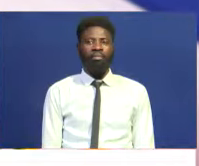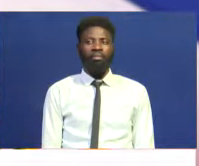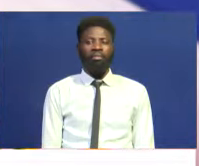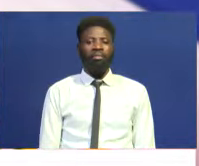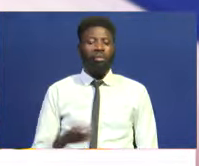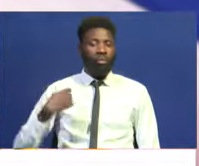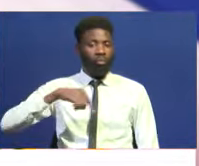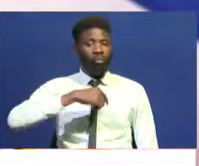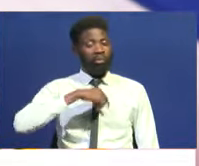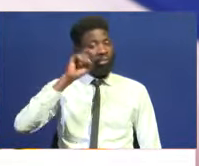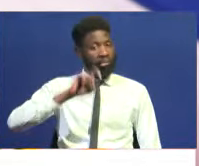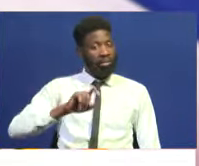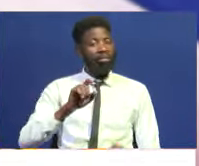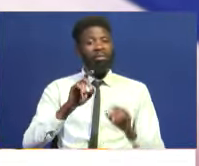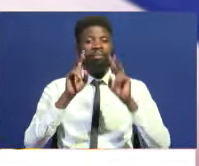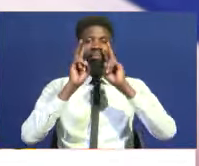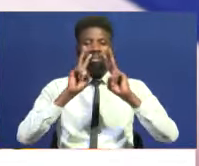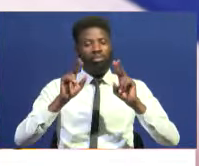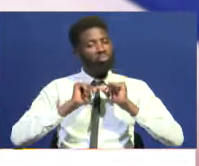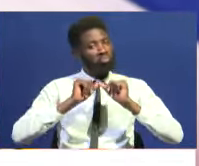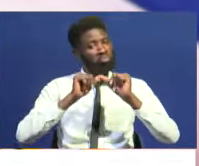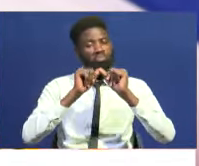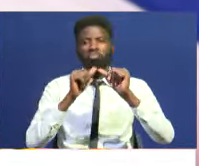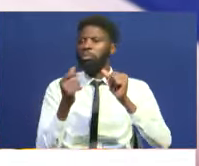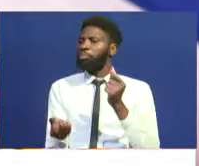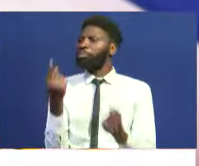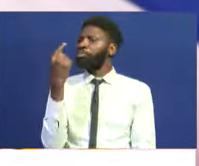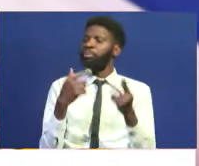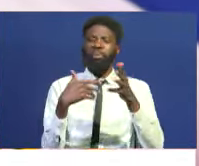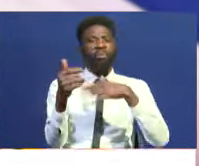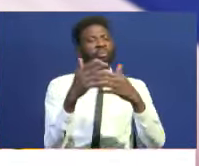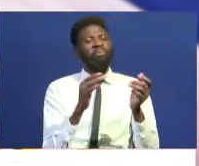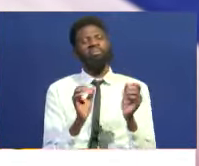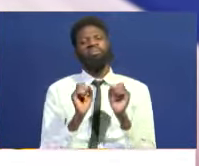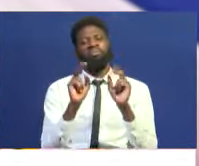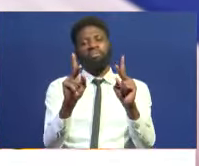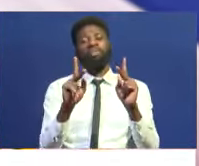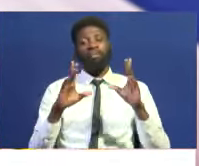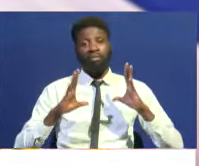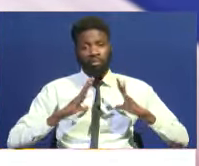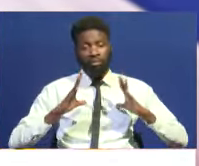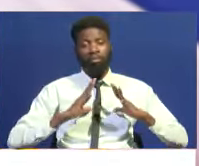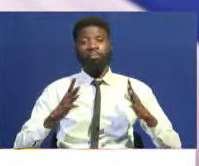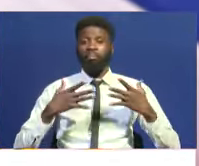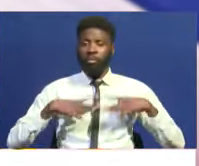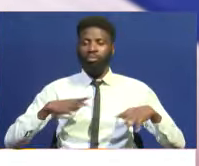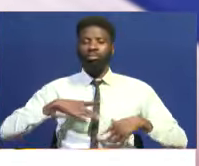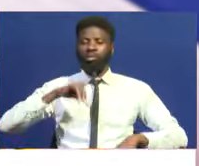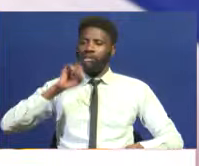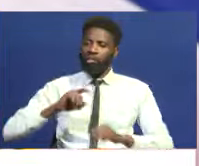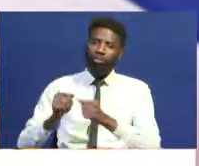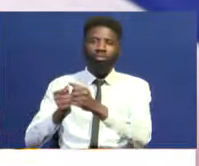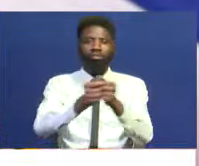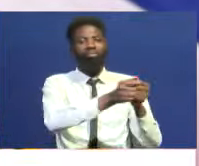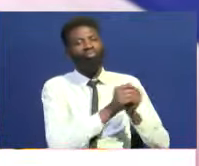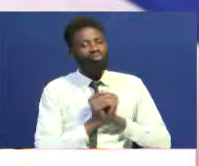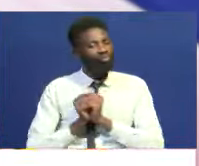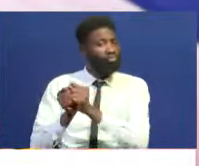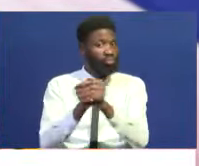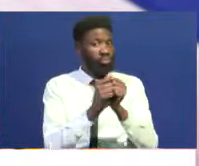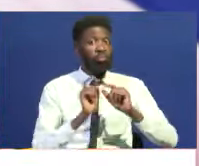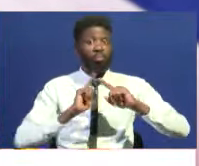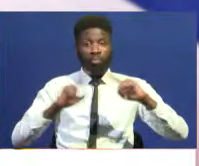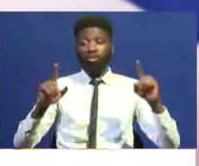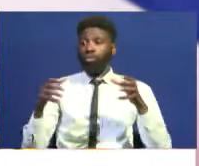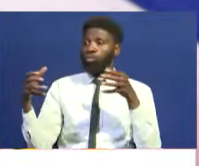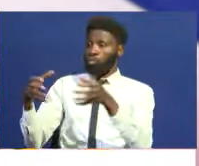Tudumishe amani. Hata kama kuna hizo mambo zote, watu watakuwa pamoja, lakini wale